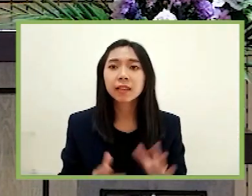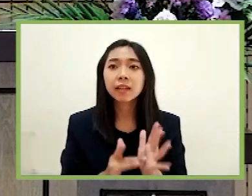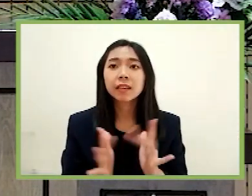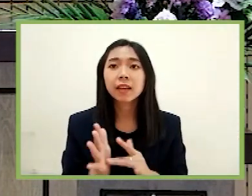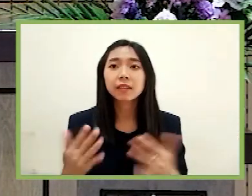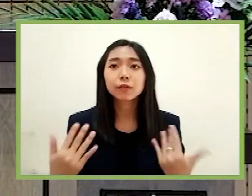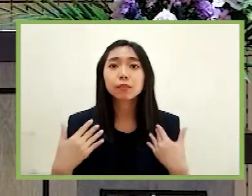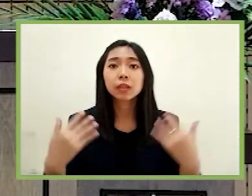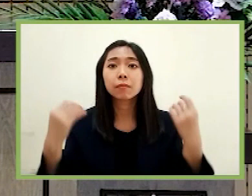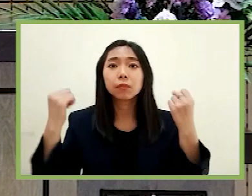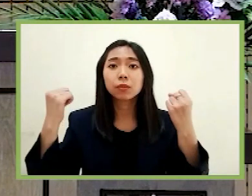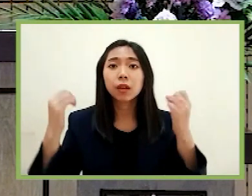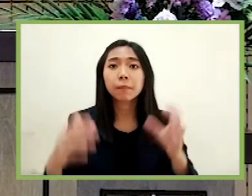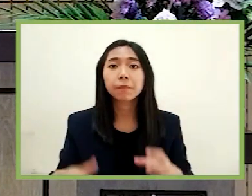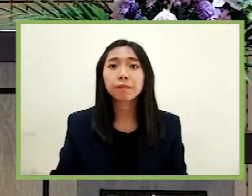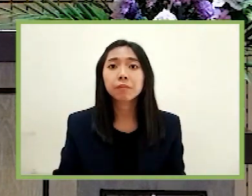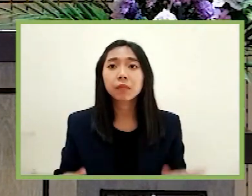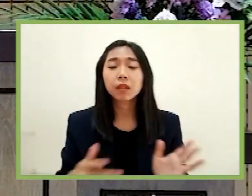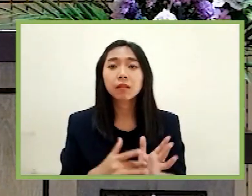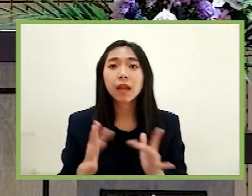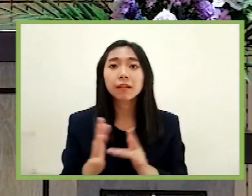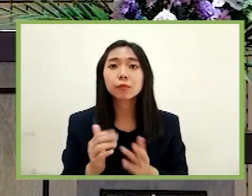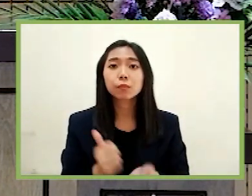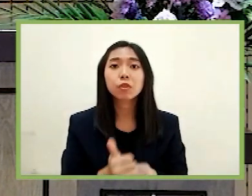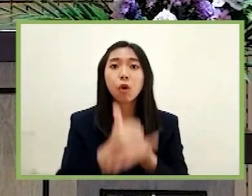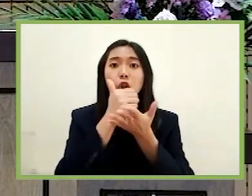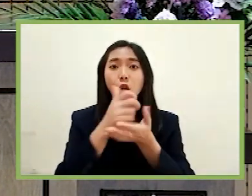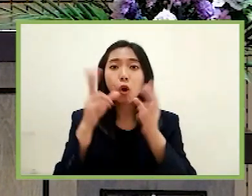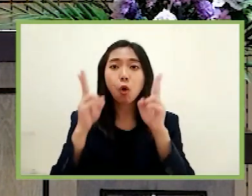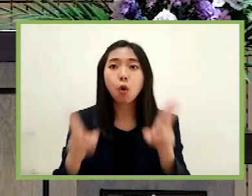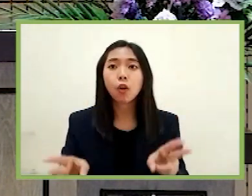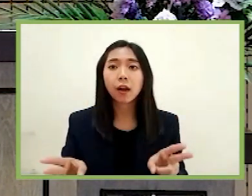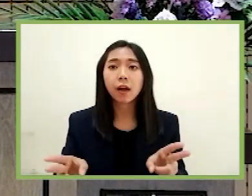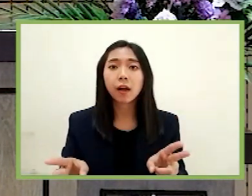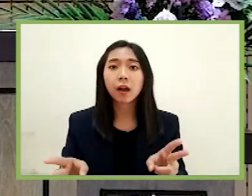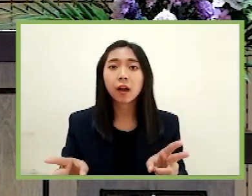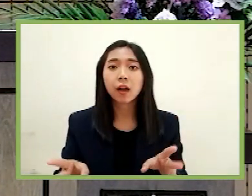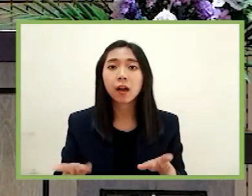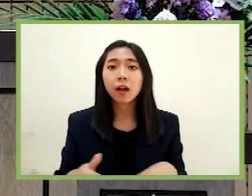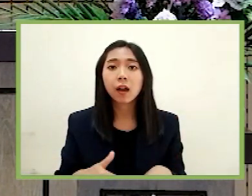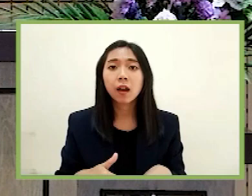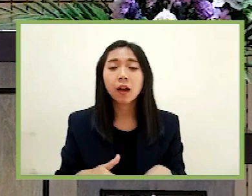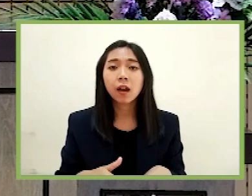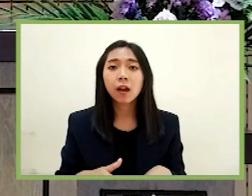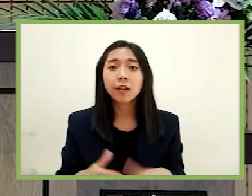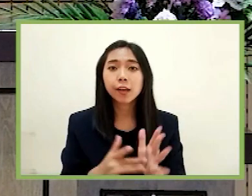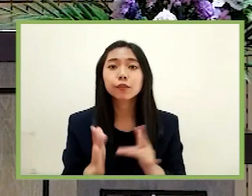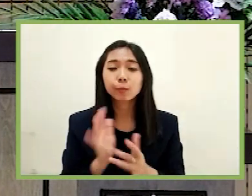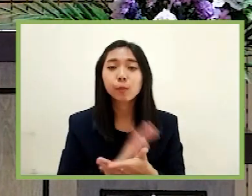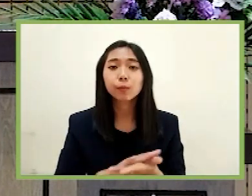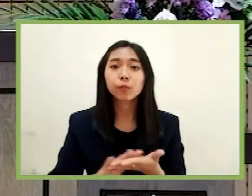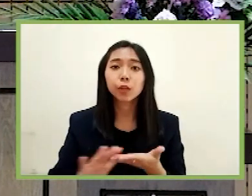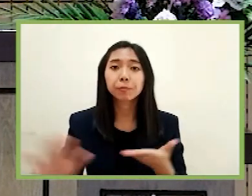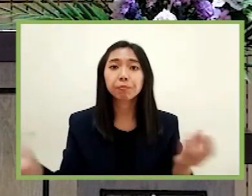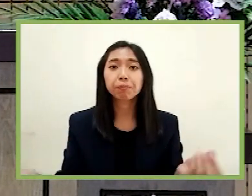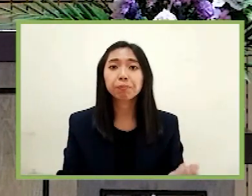menyembuhkan Dia menolong orang sakit dia mengampuni Dia memberi